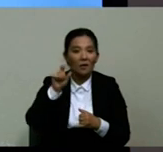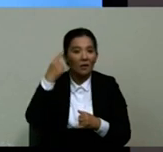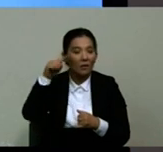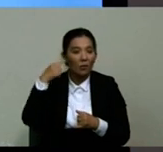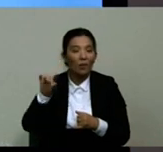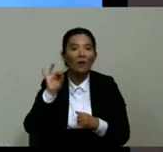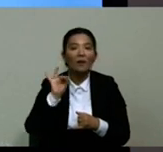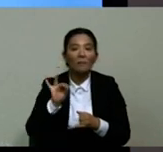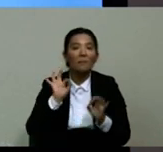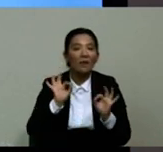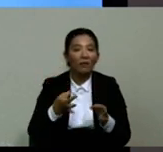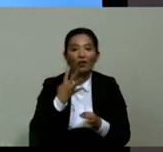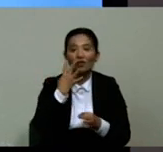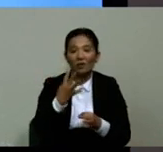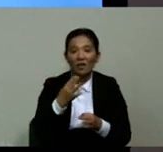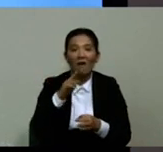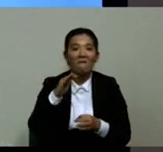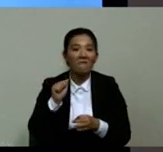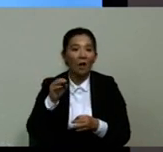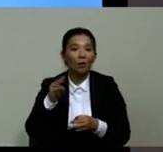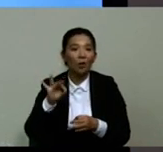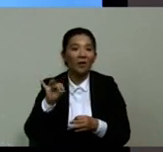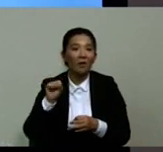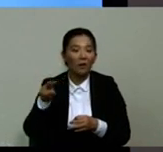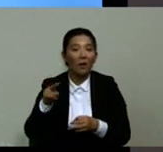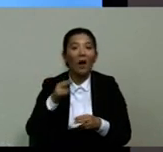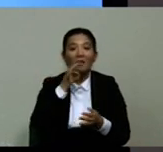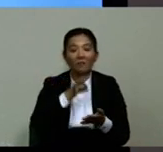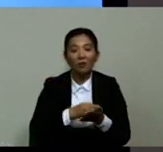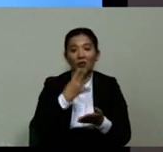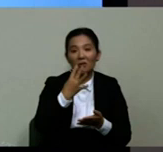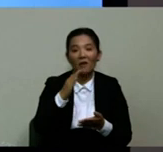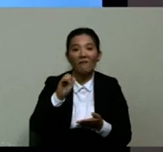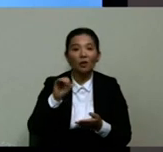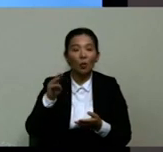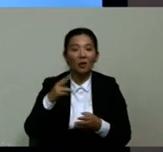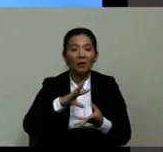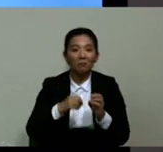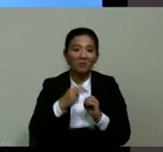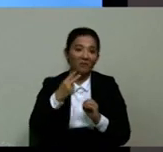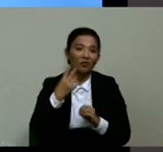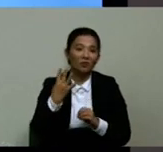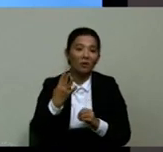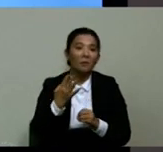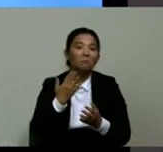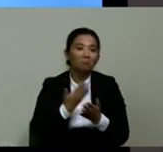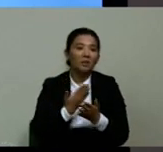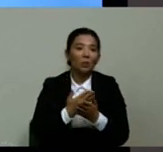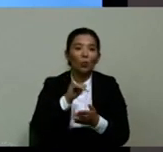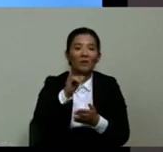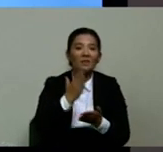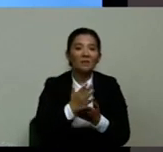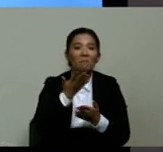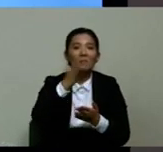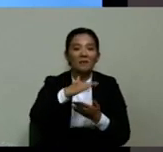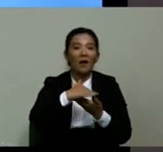есть правильно, 4 факториал. То есть ответ 4 факториала – это 24. Но представьте, у вас есть 5 открыток.